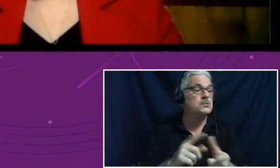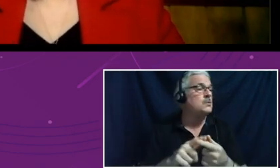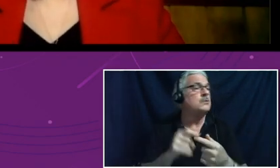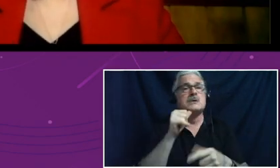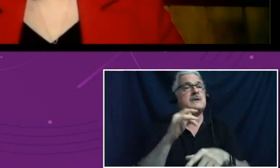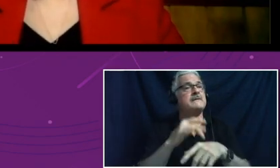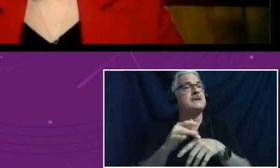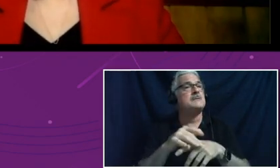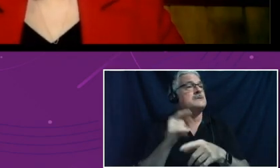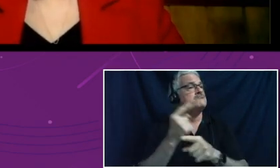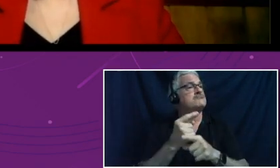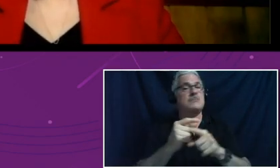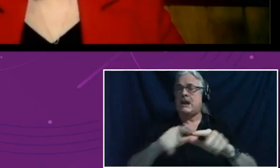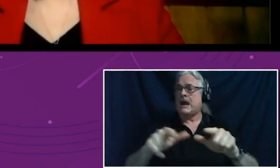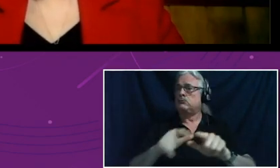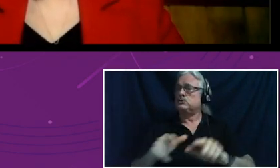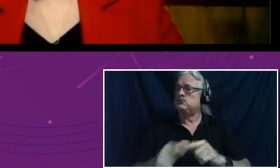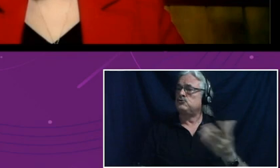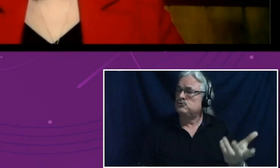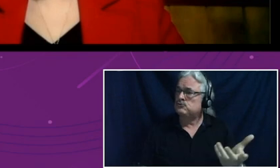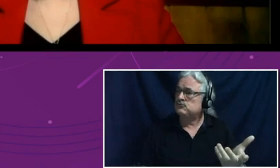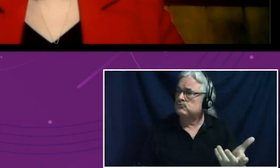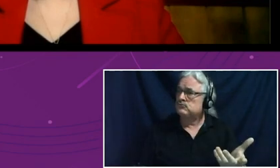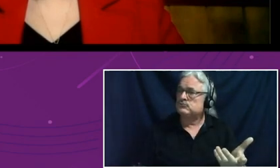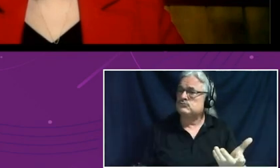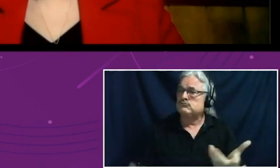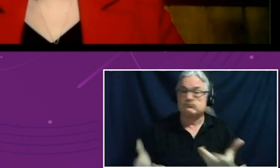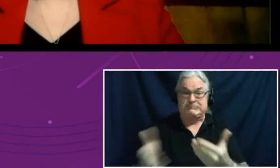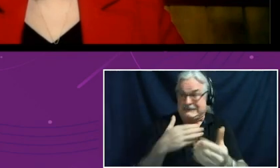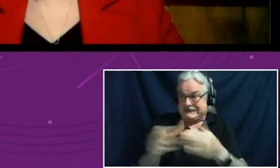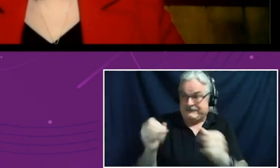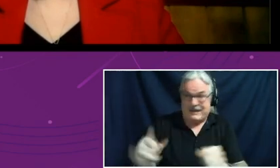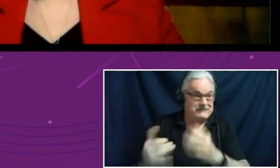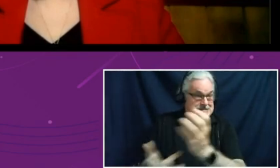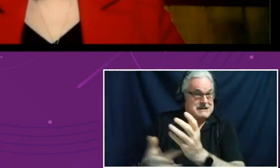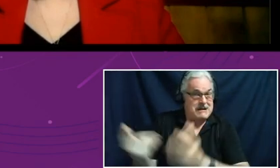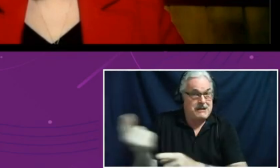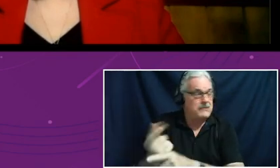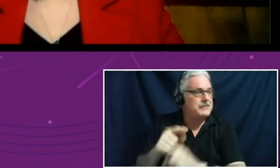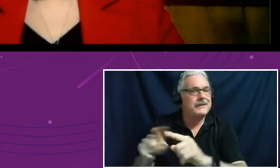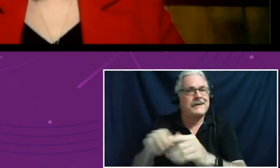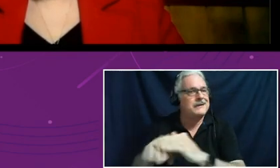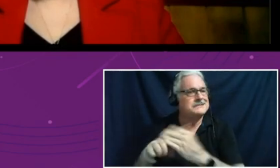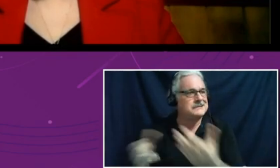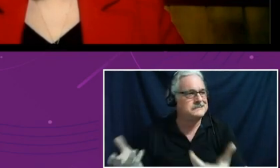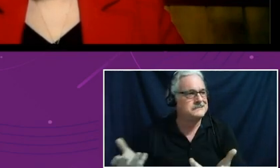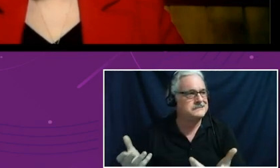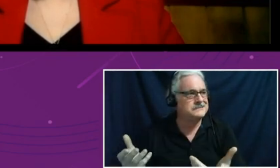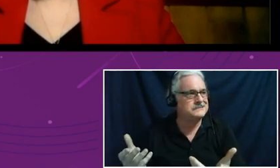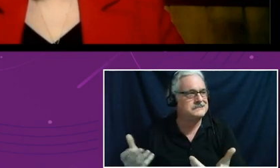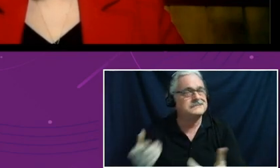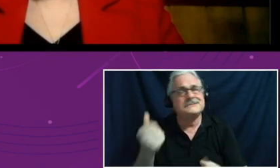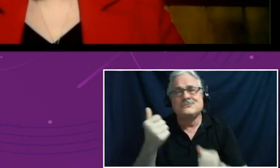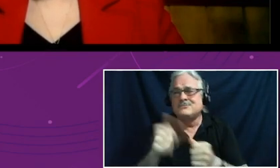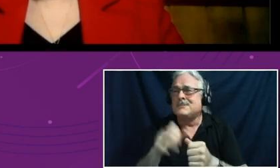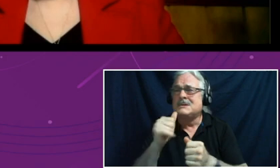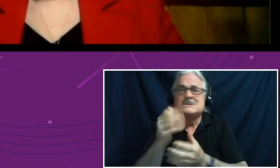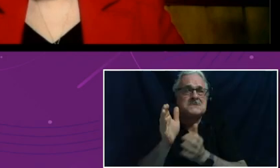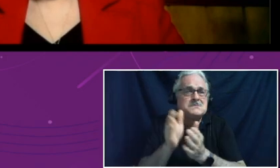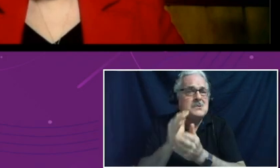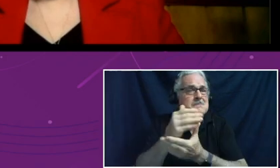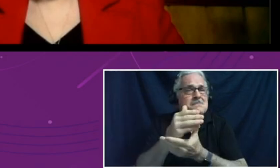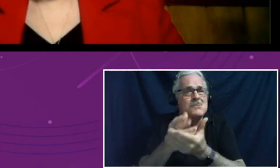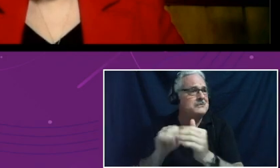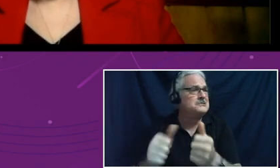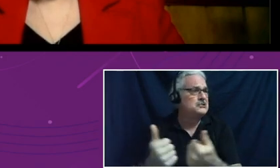Et c'est particulièrement difficile, notamment pour les élèves aveugles ou sourds. N'oublions pas que ce n'est qu'une petite partie du